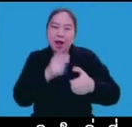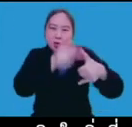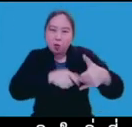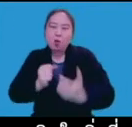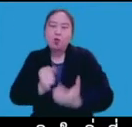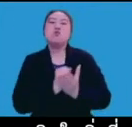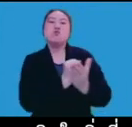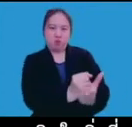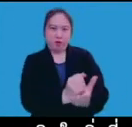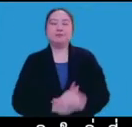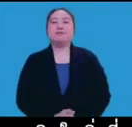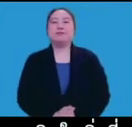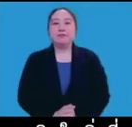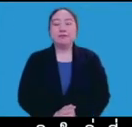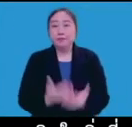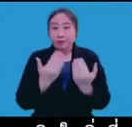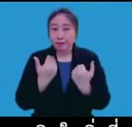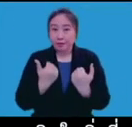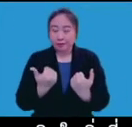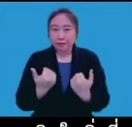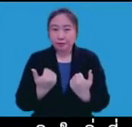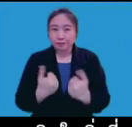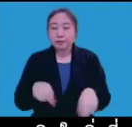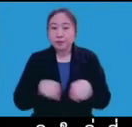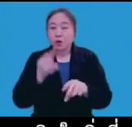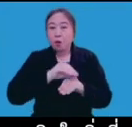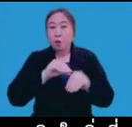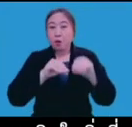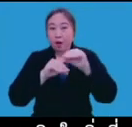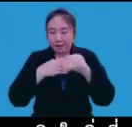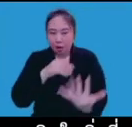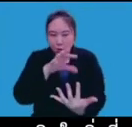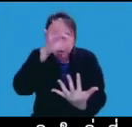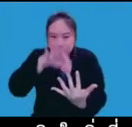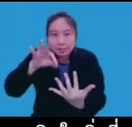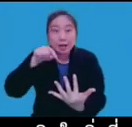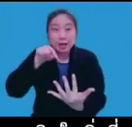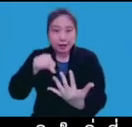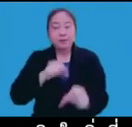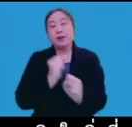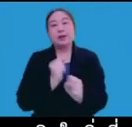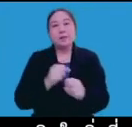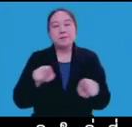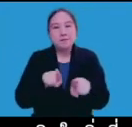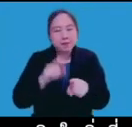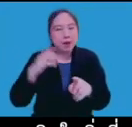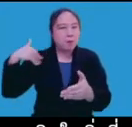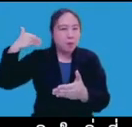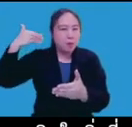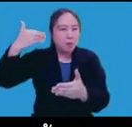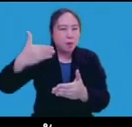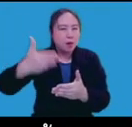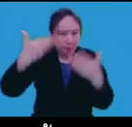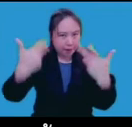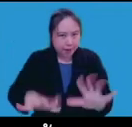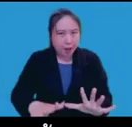ไปนะคะก็อย่างนี้เป็นต้นนั้นในส่วนของโครงการที่เราเลือกมามันเป็นการทำผ่านร้อนผ่านหนาวมาโครง